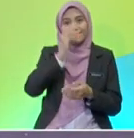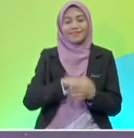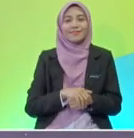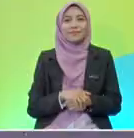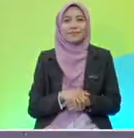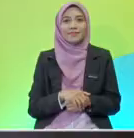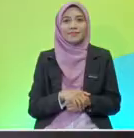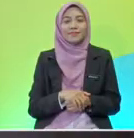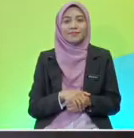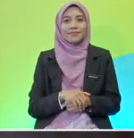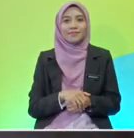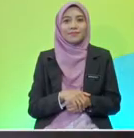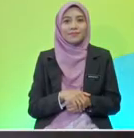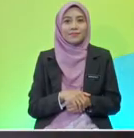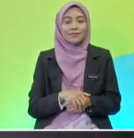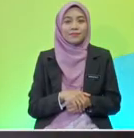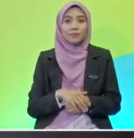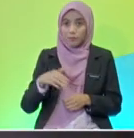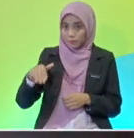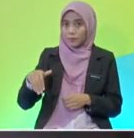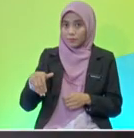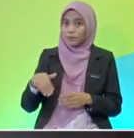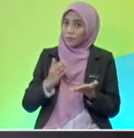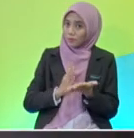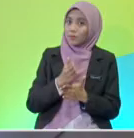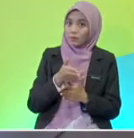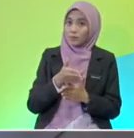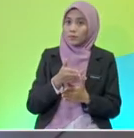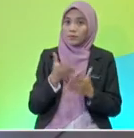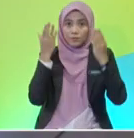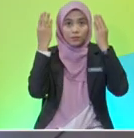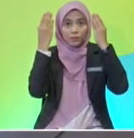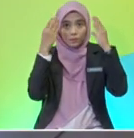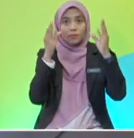baik sebelum saya ingat teruskan pada pagi pembunuhan refres